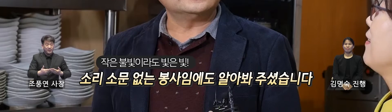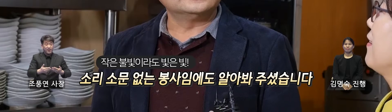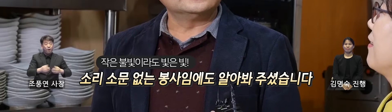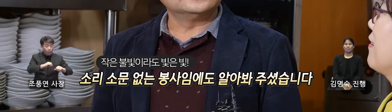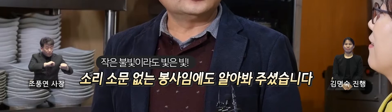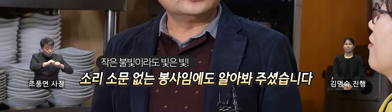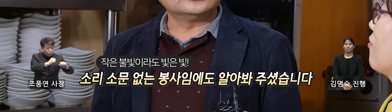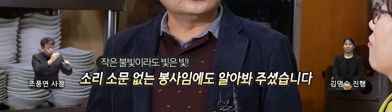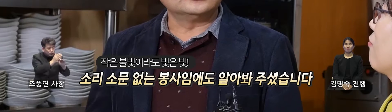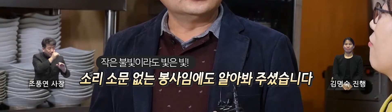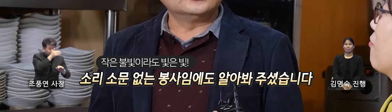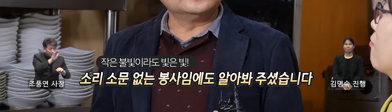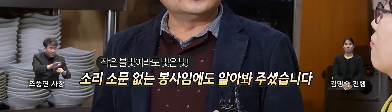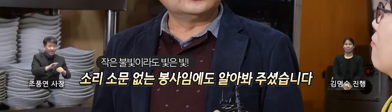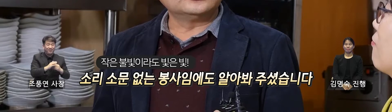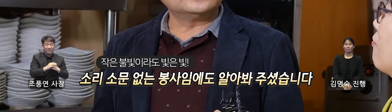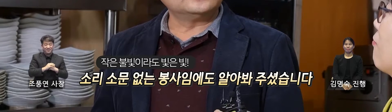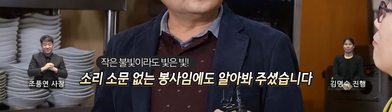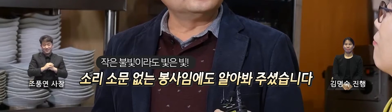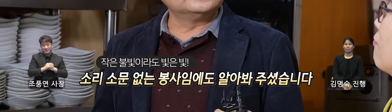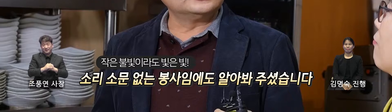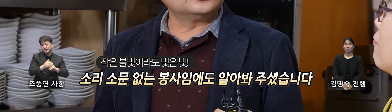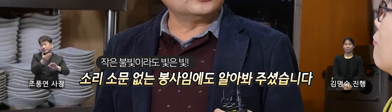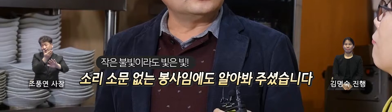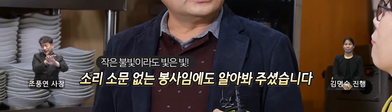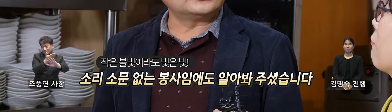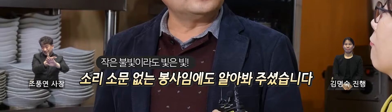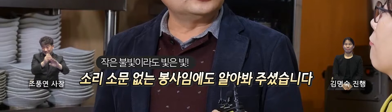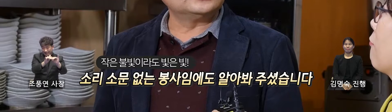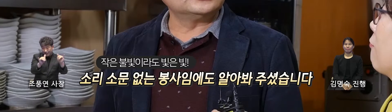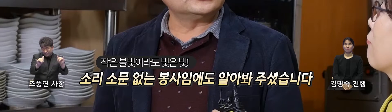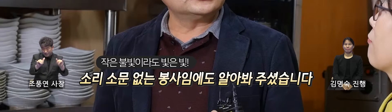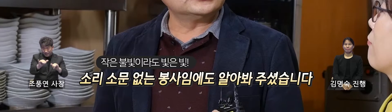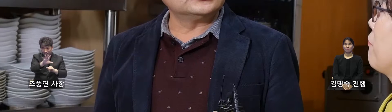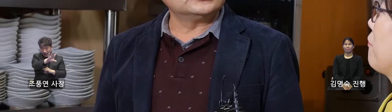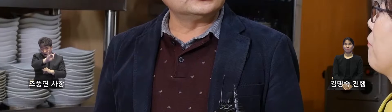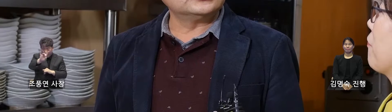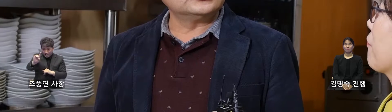있는데 또 여러분들이 또